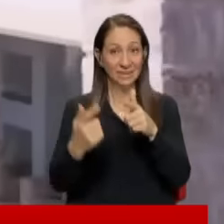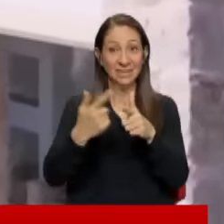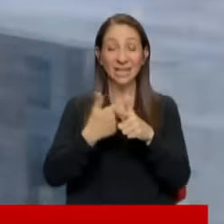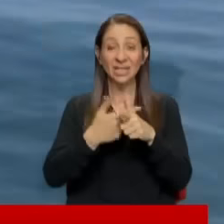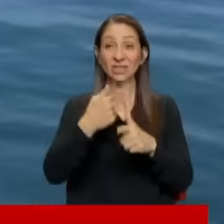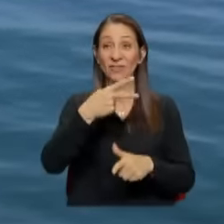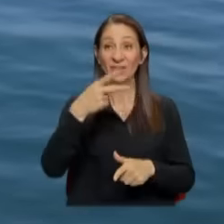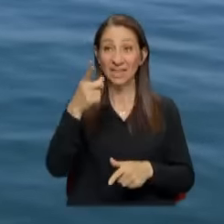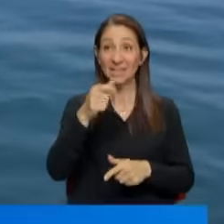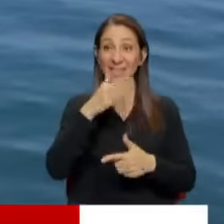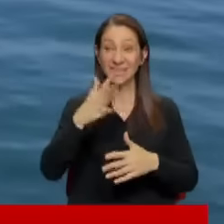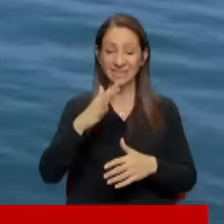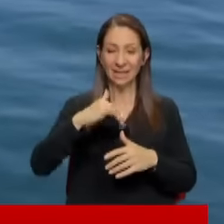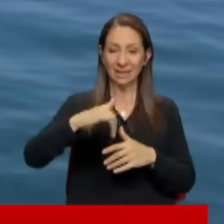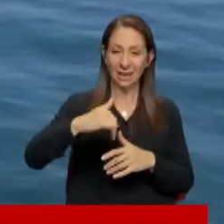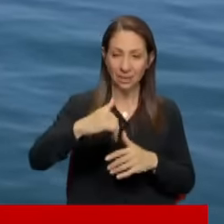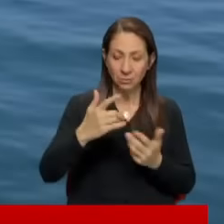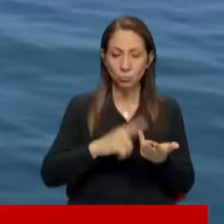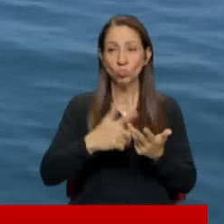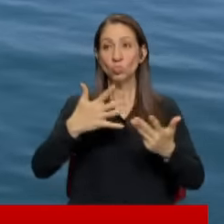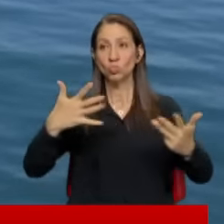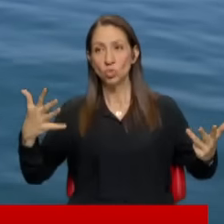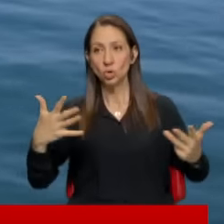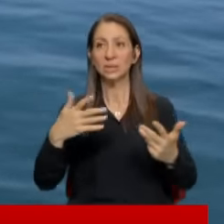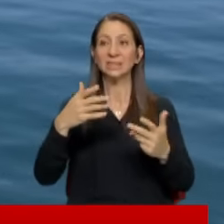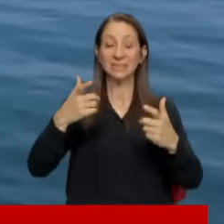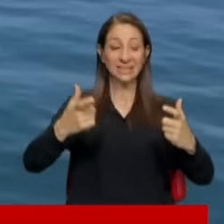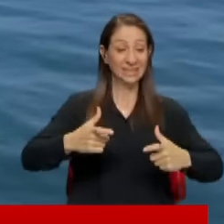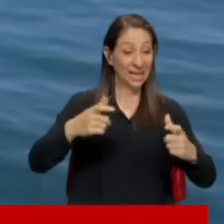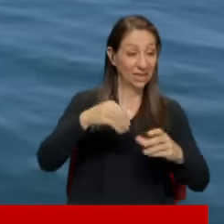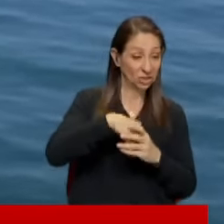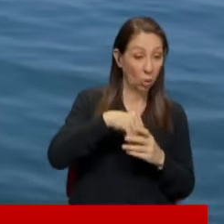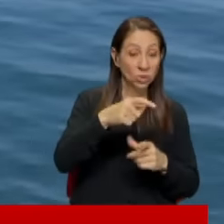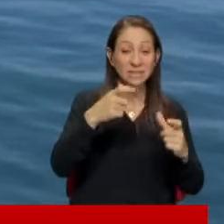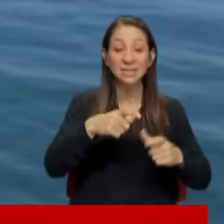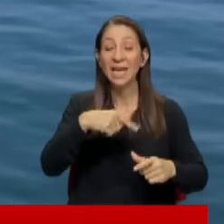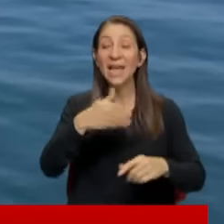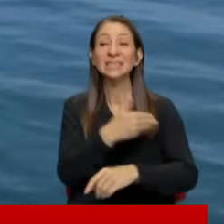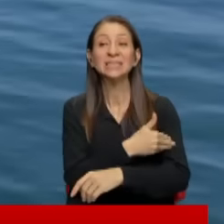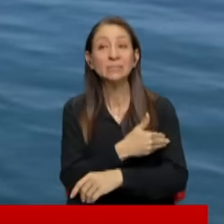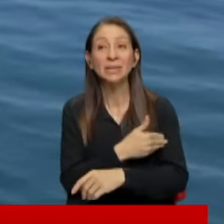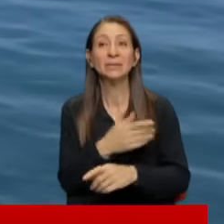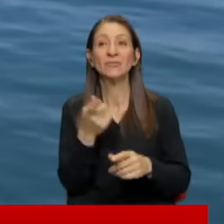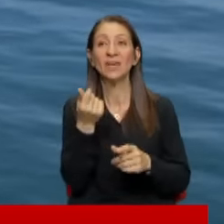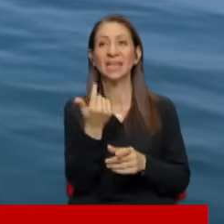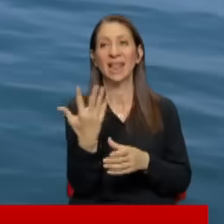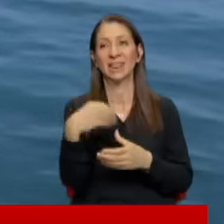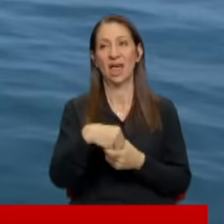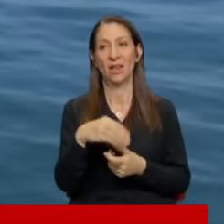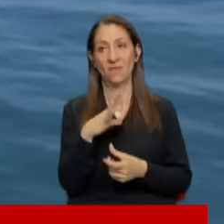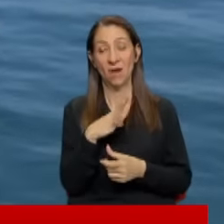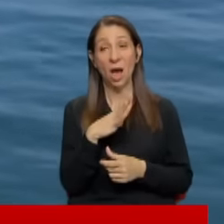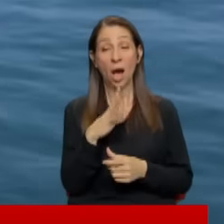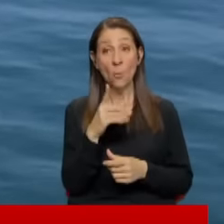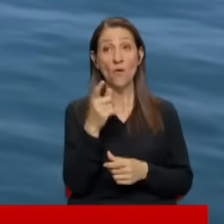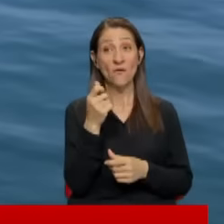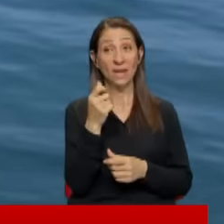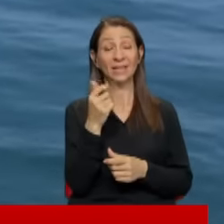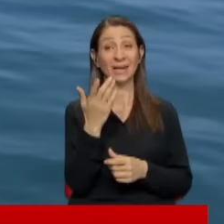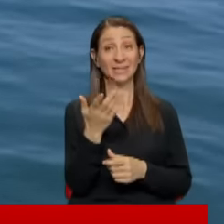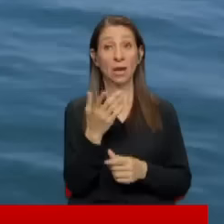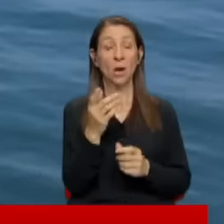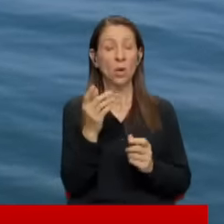Kiralanacak villanın denize konumu, büyüklüğü, site içinde ise o sitedeki hizmetler fiyatları etkiliyor. Ama o fiyatlar